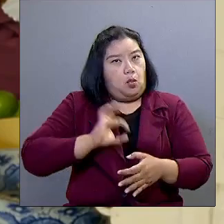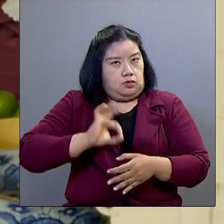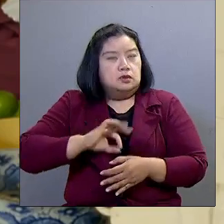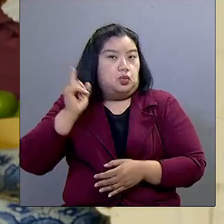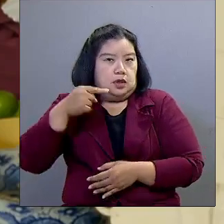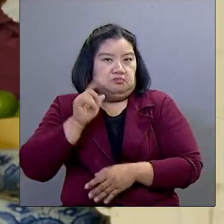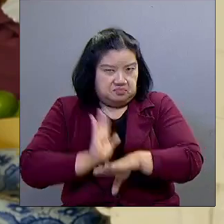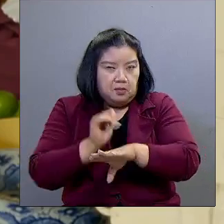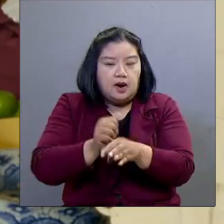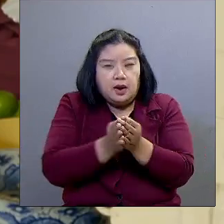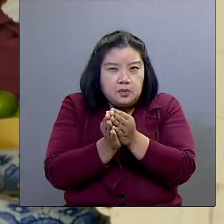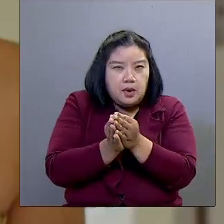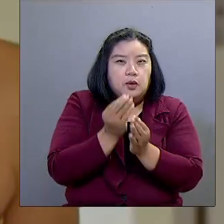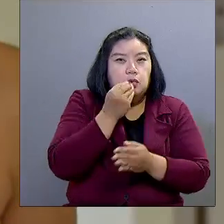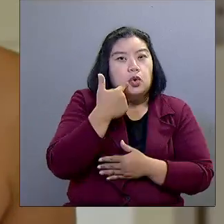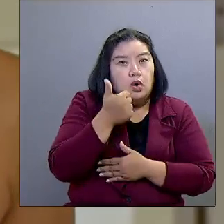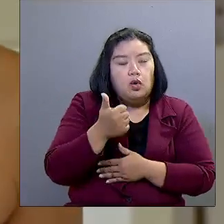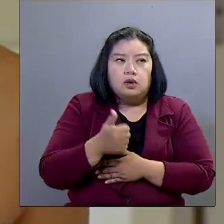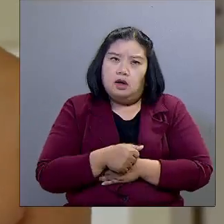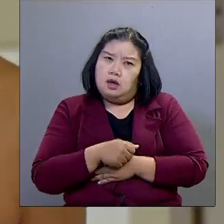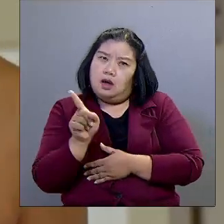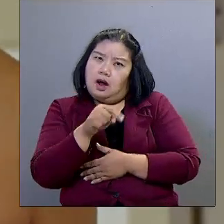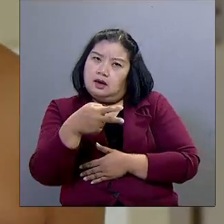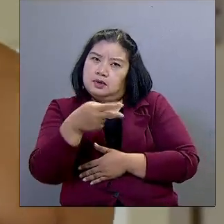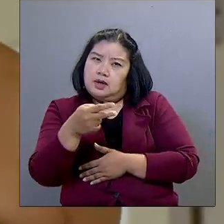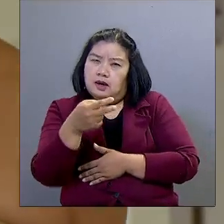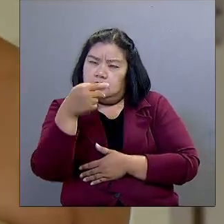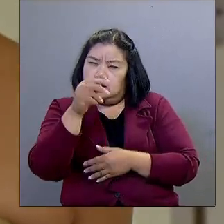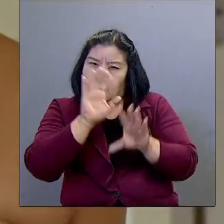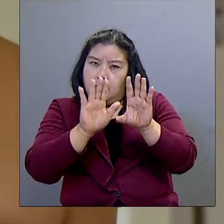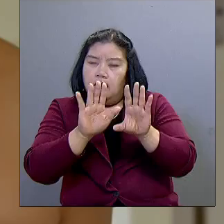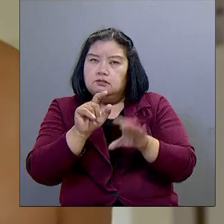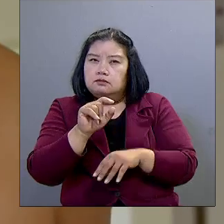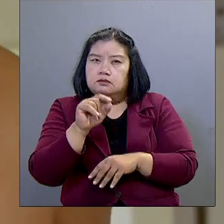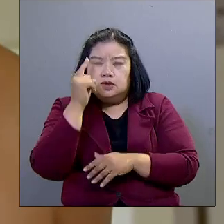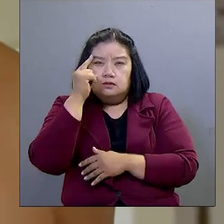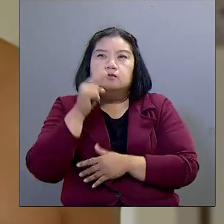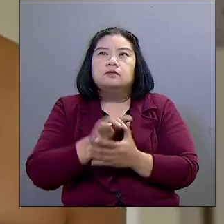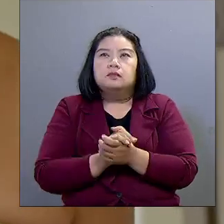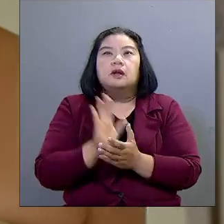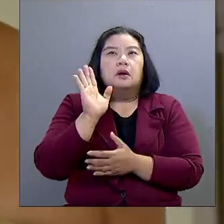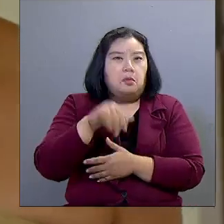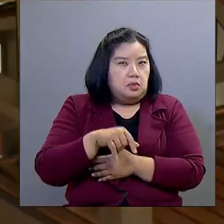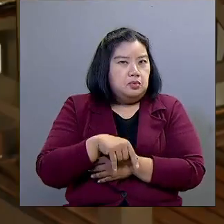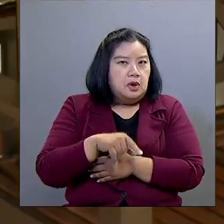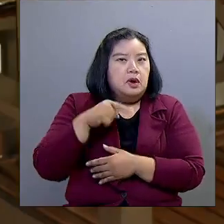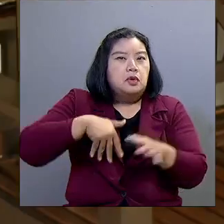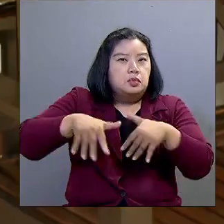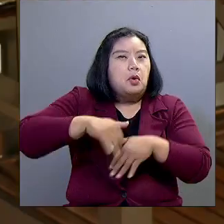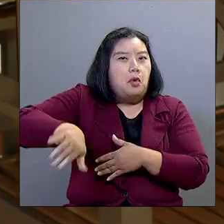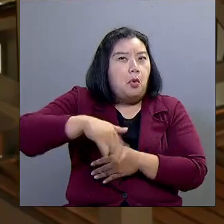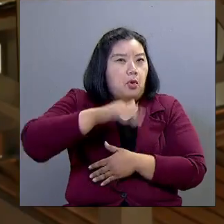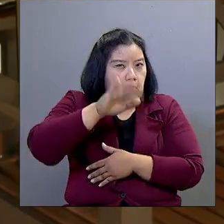าษาอังกฤษที่ใกล้ที่สุดน่าจะเป็นคำอย่างนี ้โอ้ยเขาลือกันทั้งคลองว่าลูกสาวบ้านนี้เสน่ห์ปลายจวักเป็นเลิศนักหน